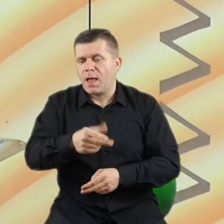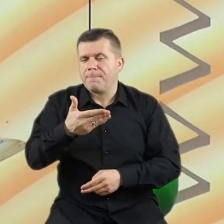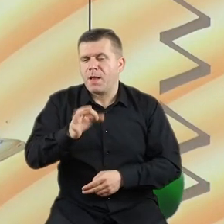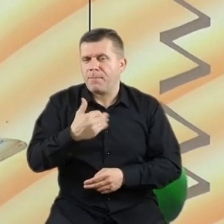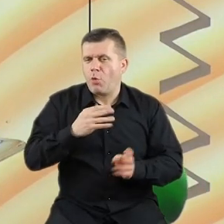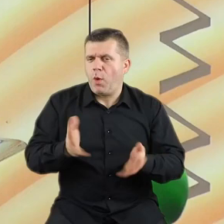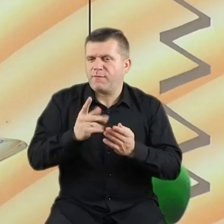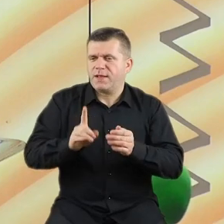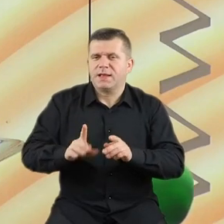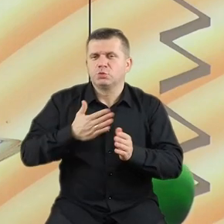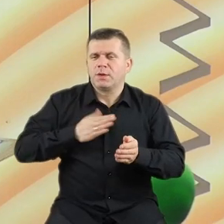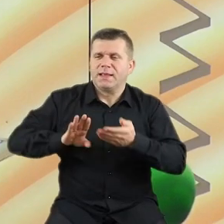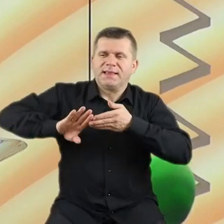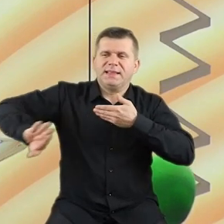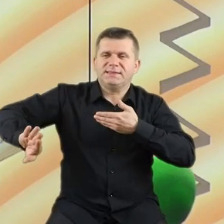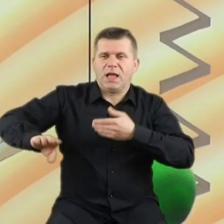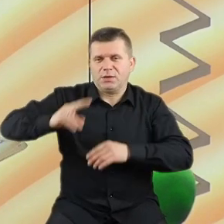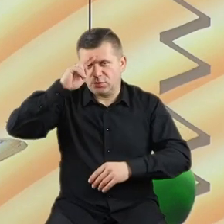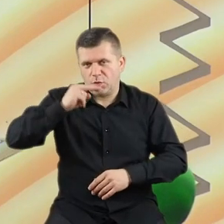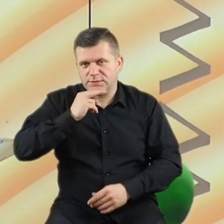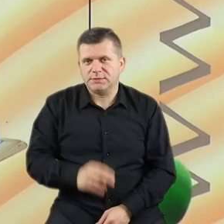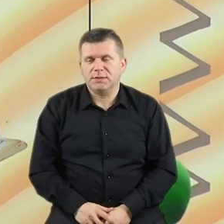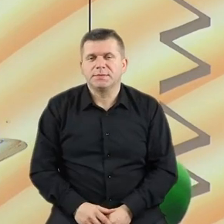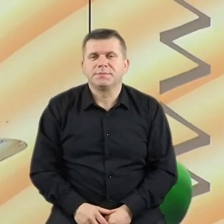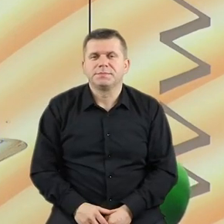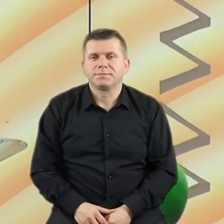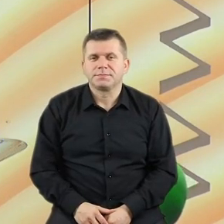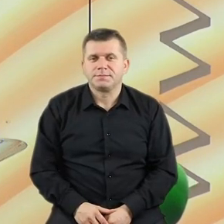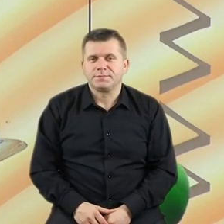jakby zdystansować się od ojca, do ojca, dlatego że